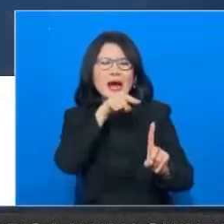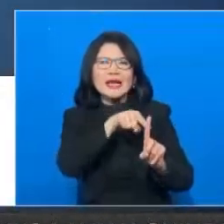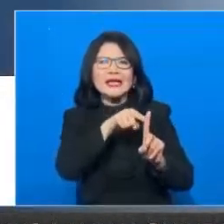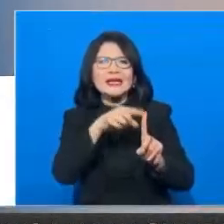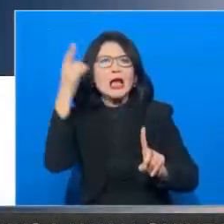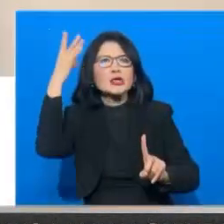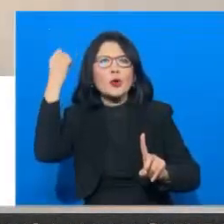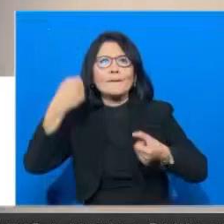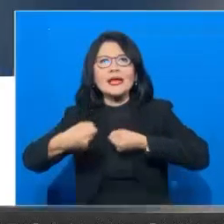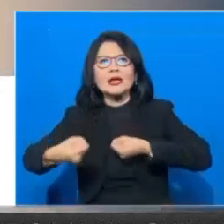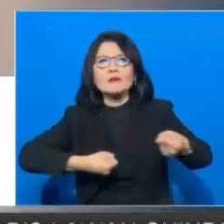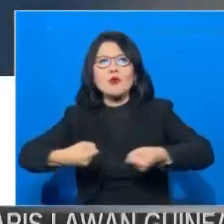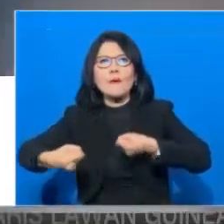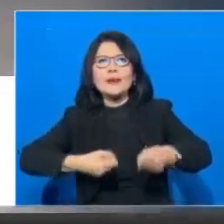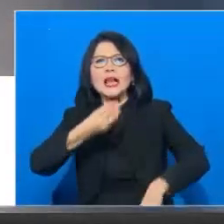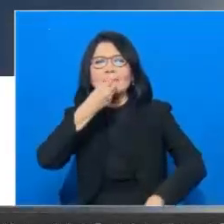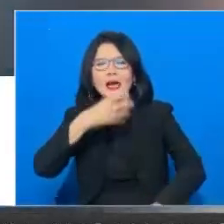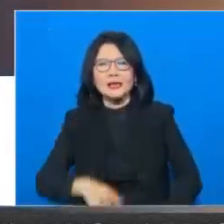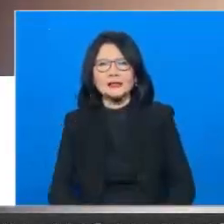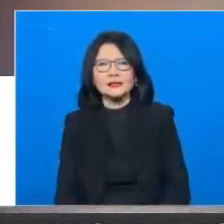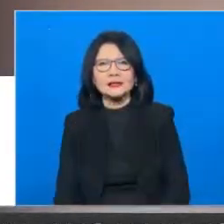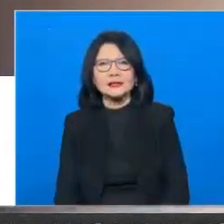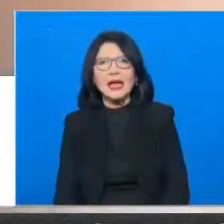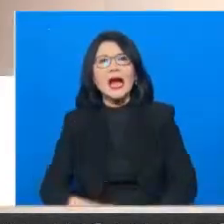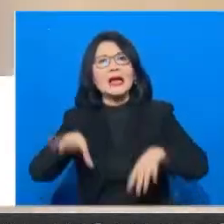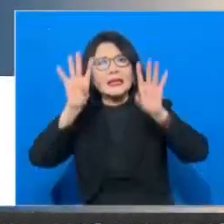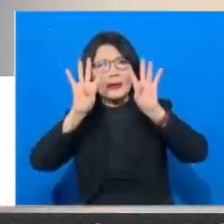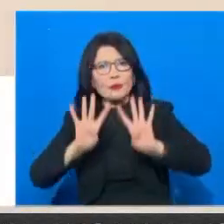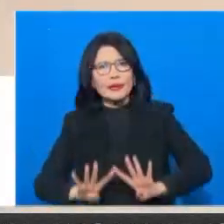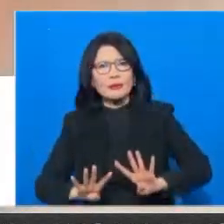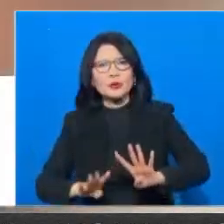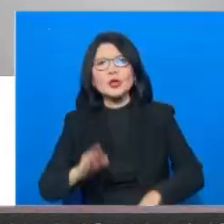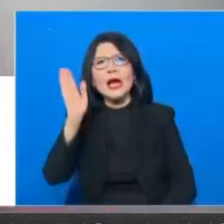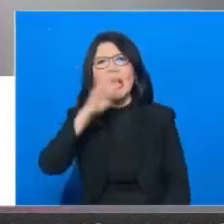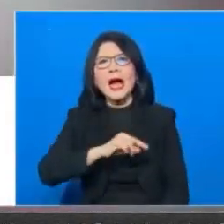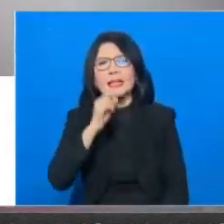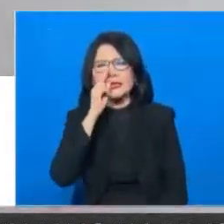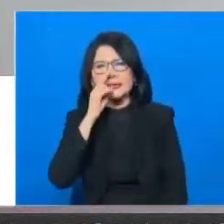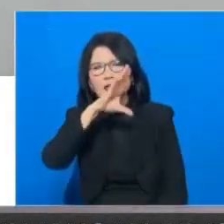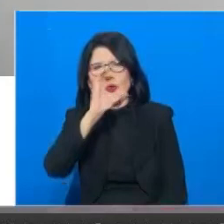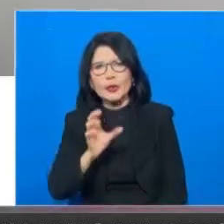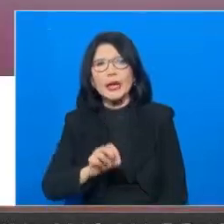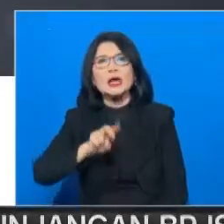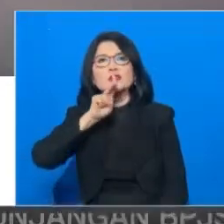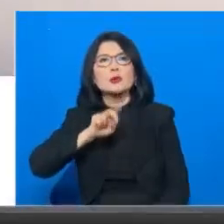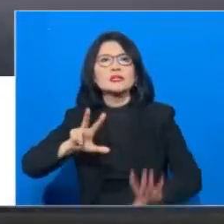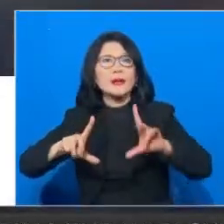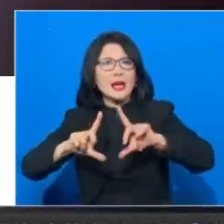catering di Jalan Raya Transyogi, Kecamatan Cilengsi, Kabupaten Bogor, Jawa Barat pada Senin sore 29